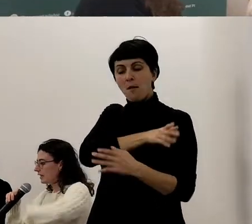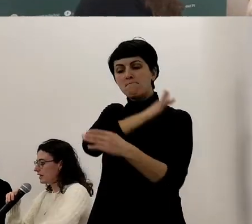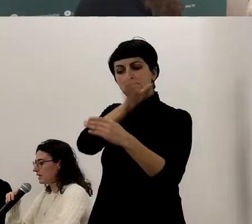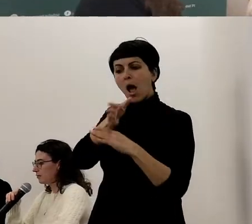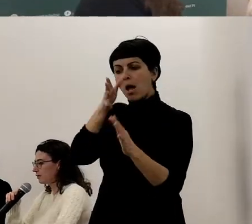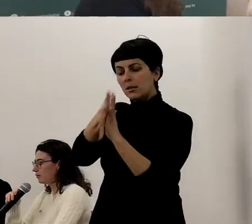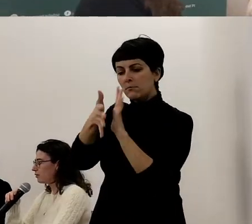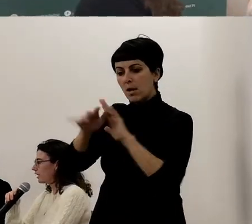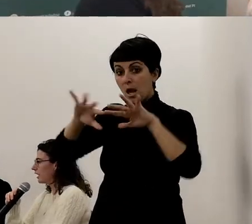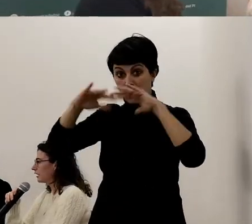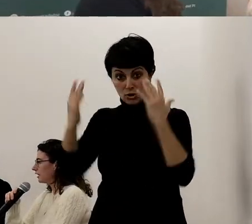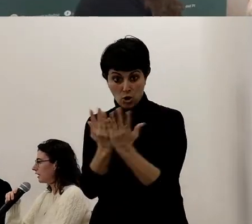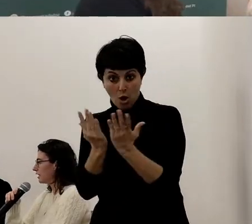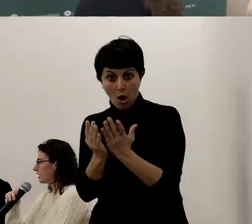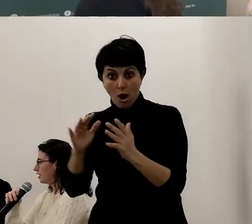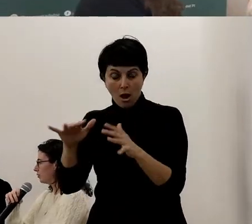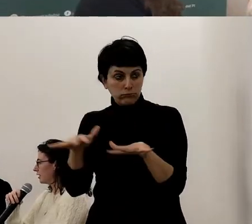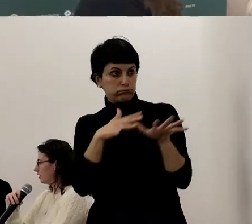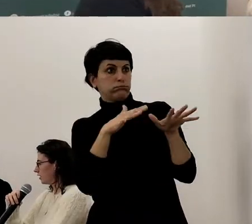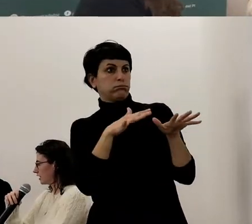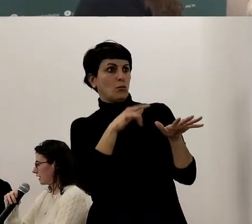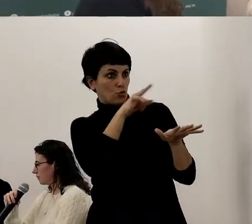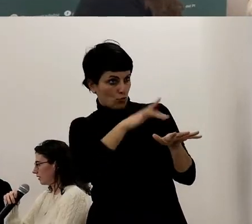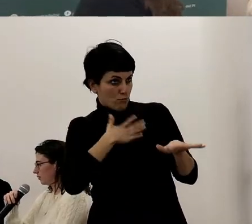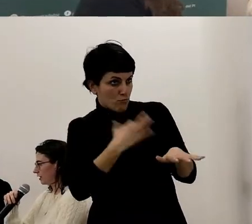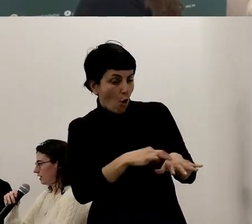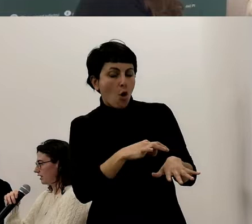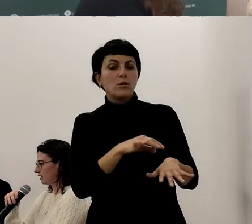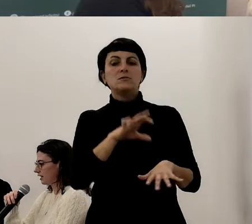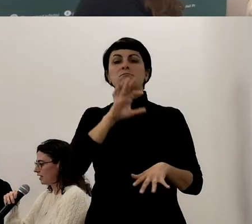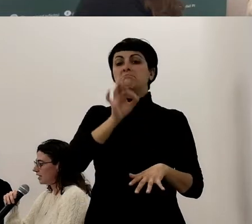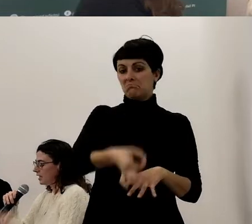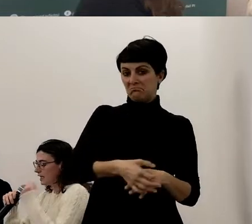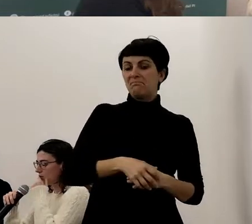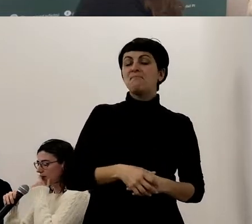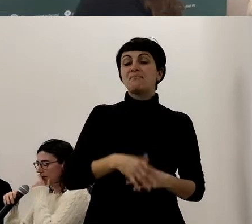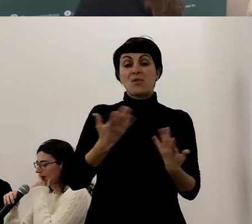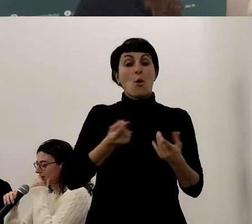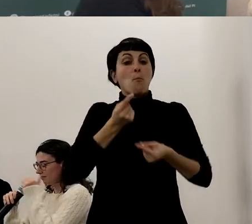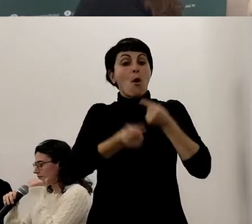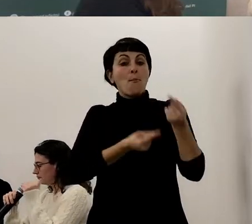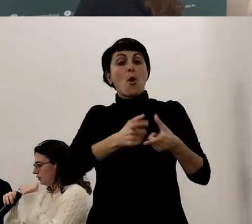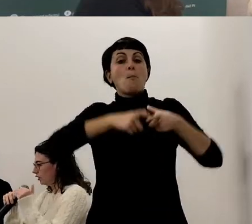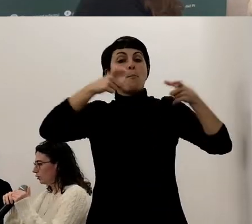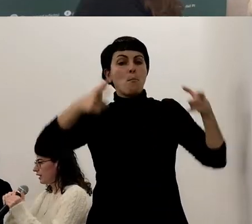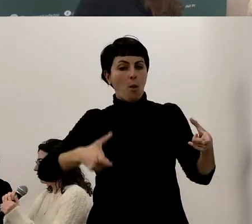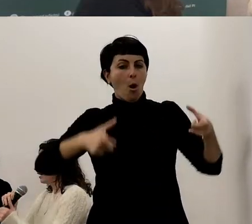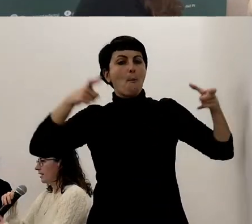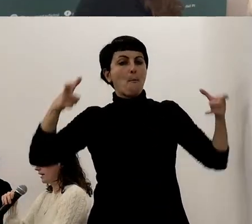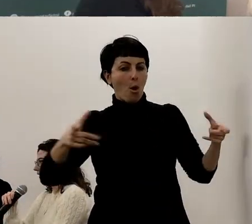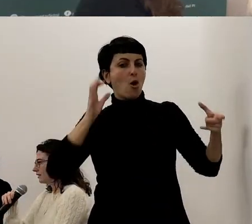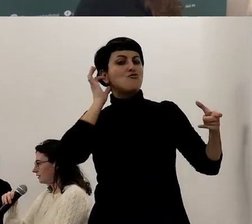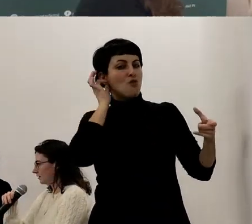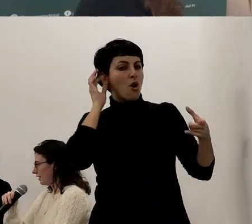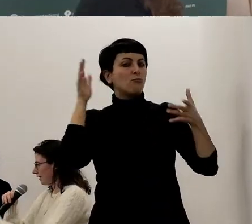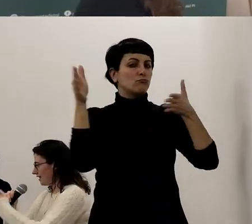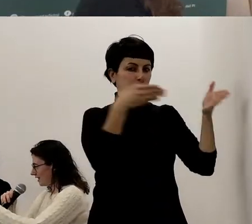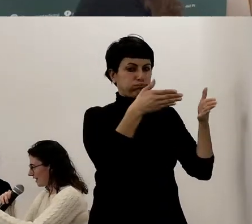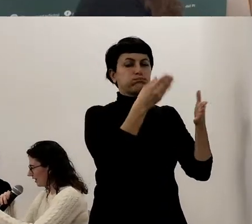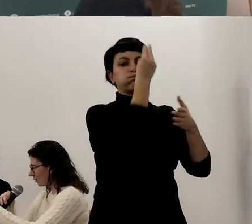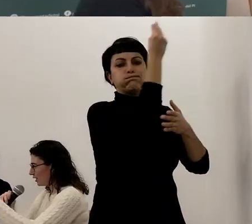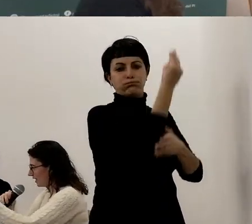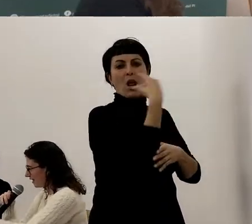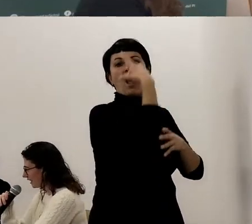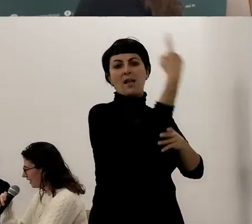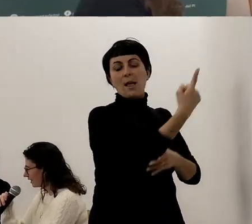creiem que sí, que a poc a poquet ha anat creixent el nombre de dones que anem portant els gegants grans. Igualment, noto que hi ha una barrera entre